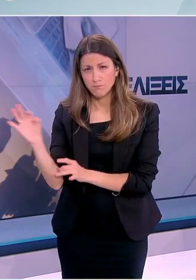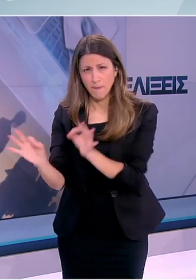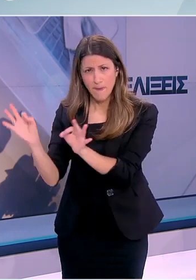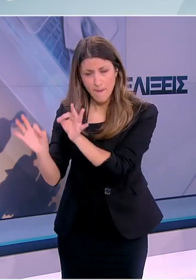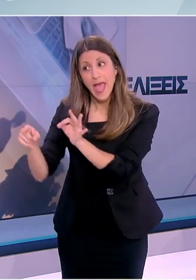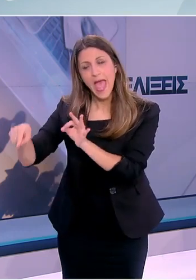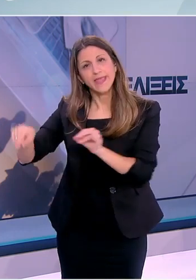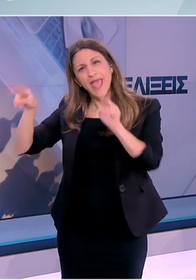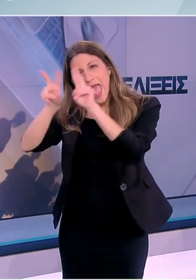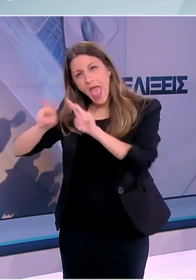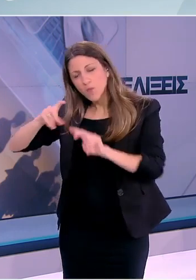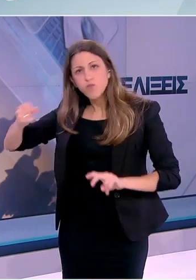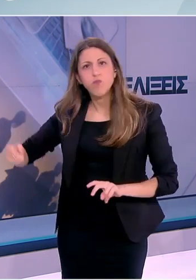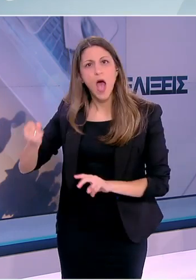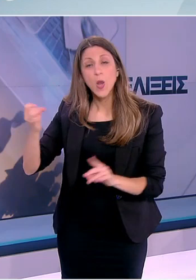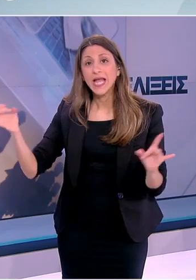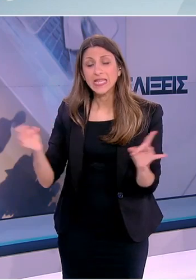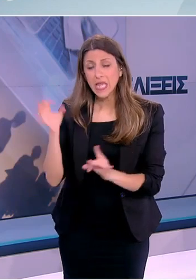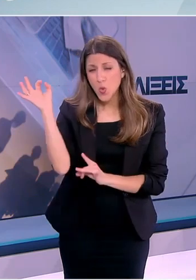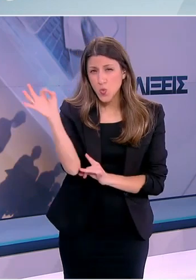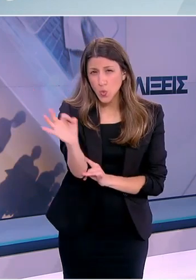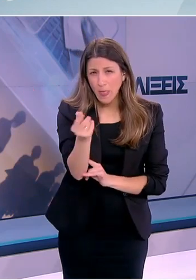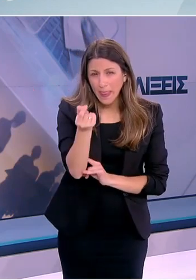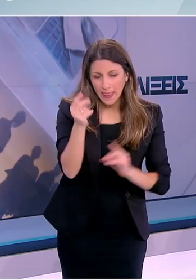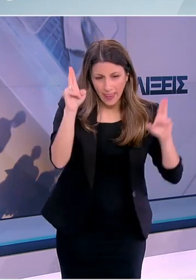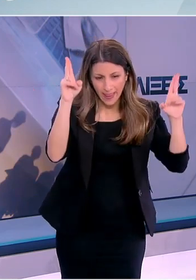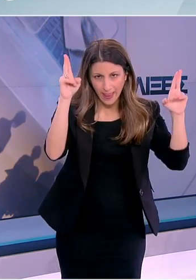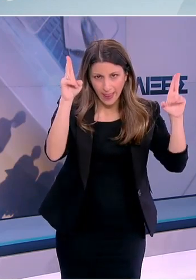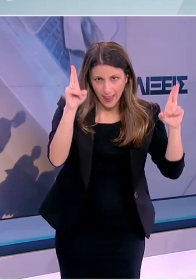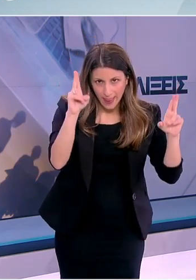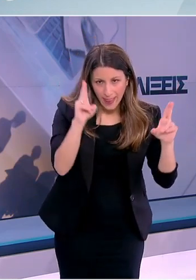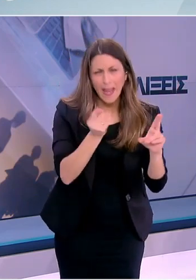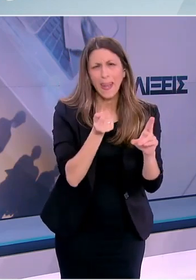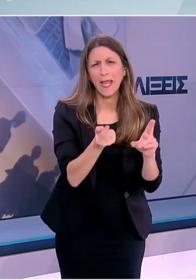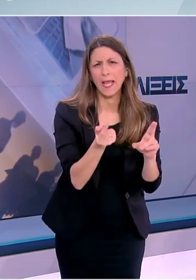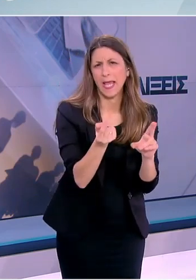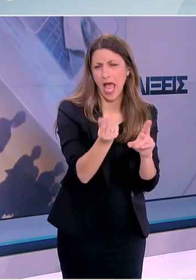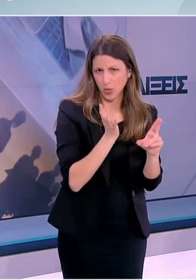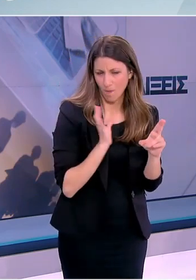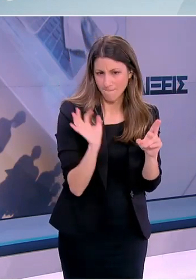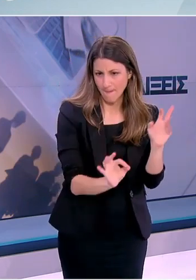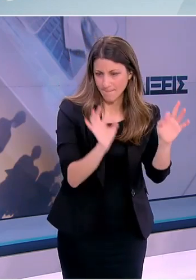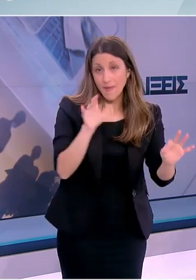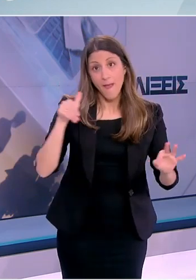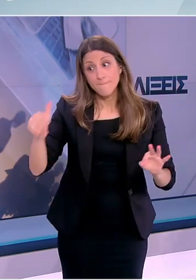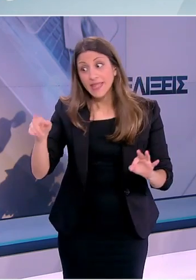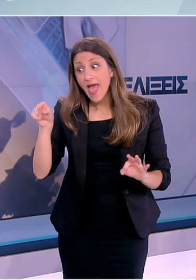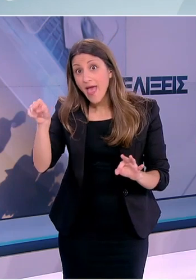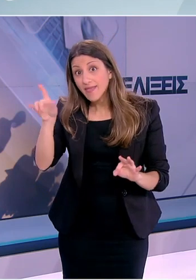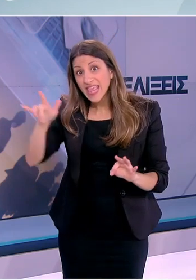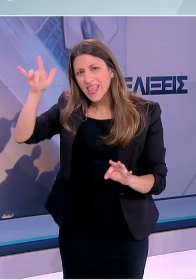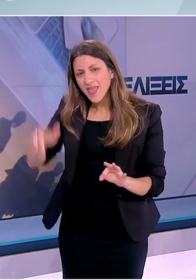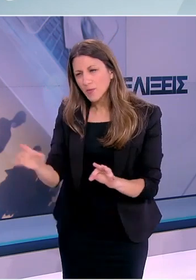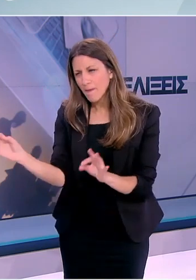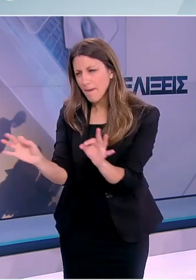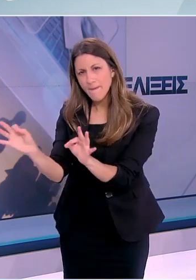καλύτερα. Και όσο λιγότερα κρούσματα έχεις, όσο πλησιάζεις αυτούς τους αριθμούς, τους μικρούς, τόσο καλύτερα μπορεί να ελέγξεις τέτοιες